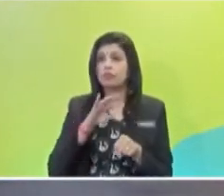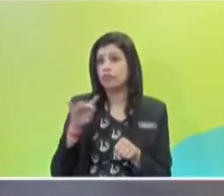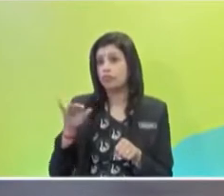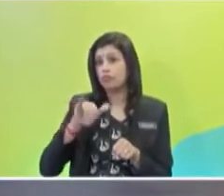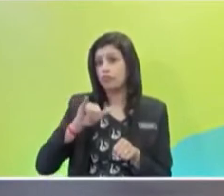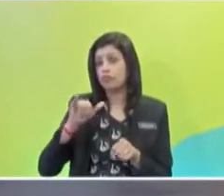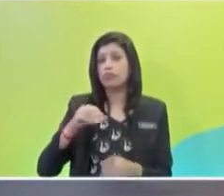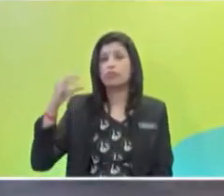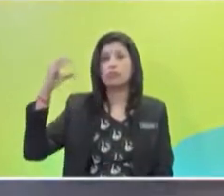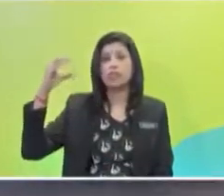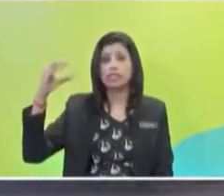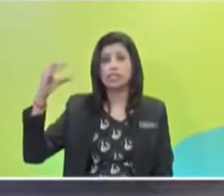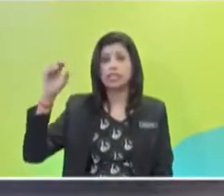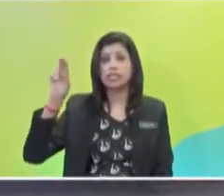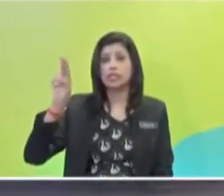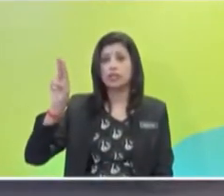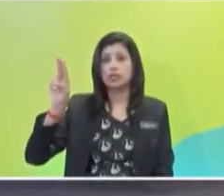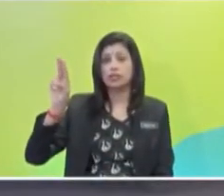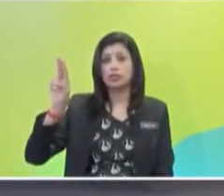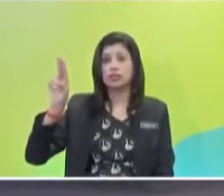Okay, satu, dua, mula.